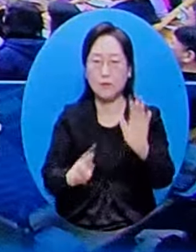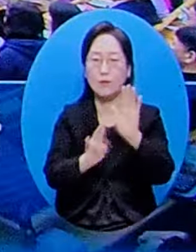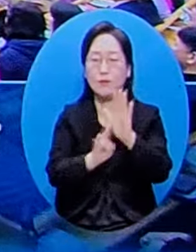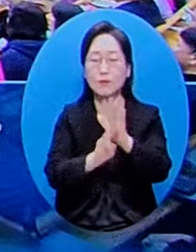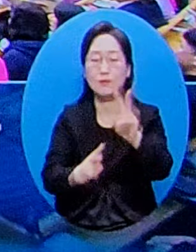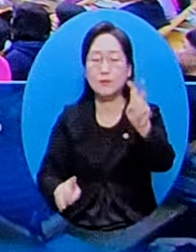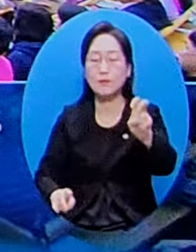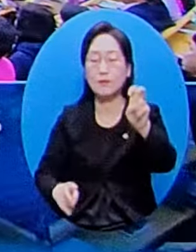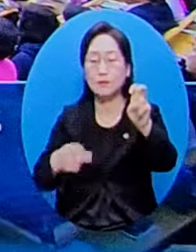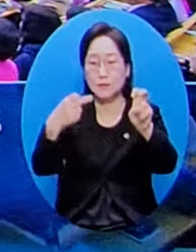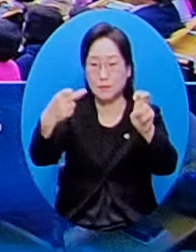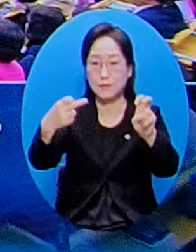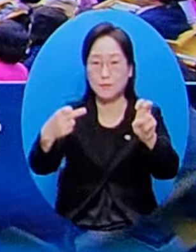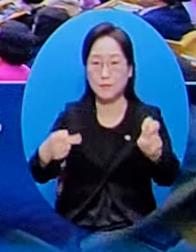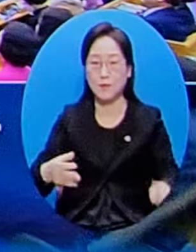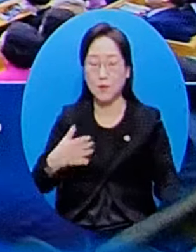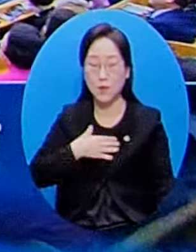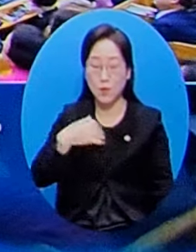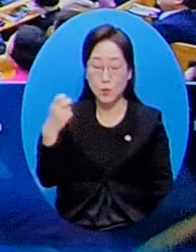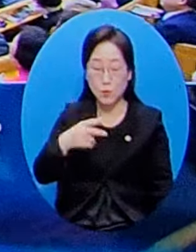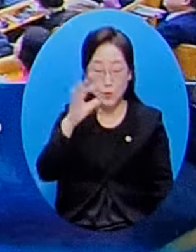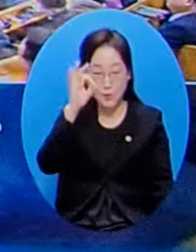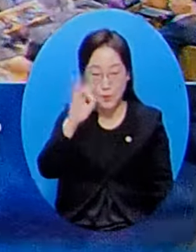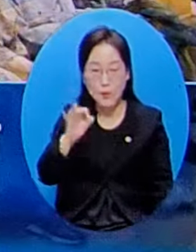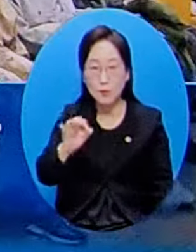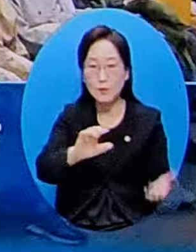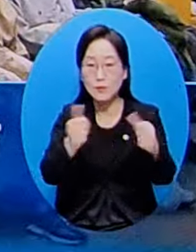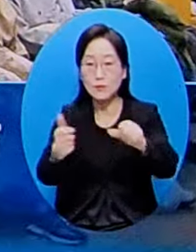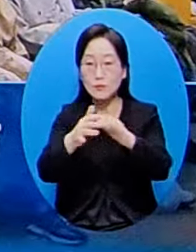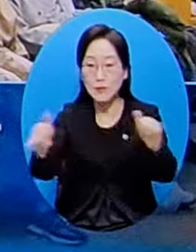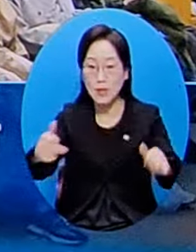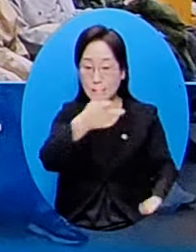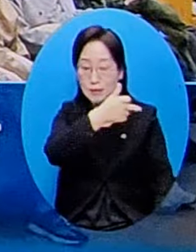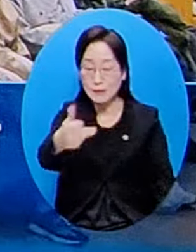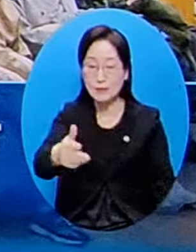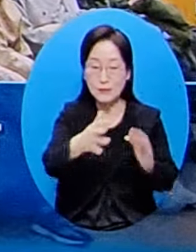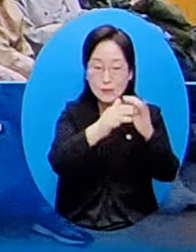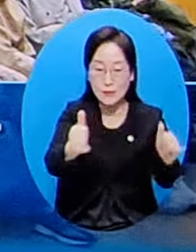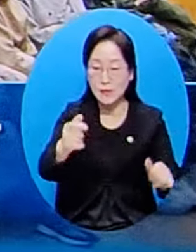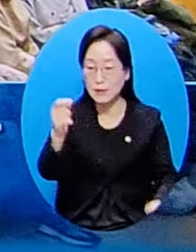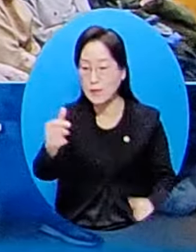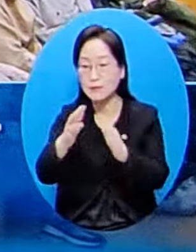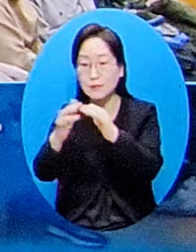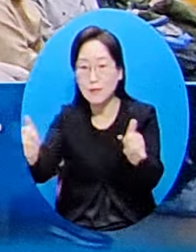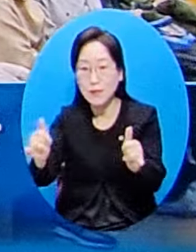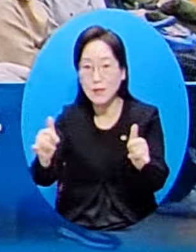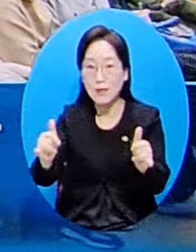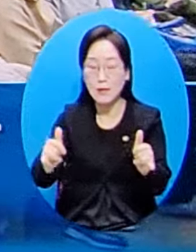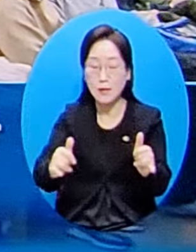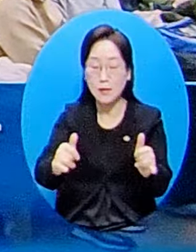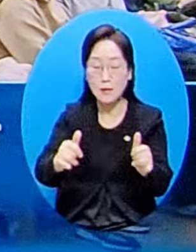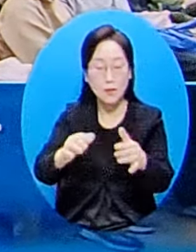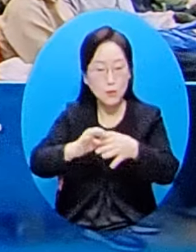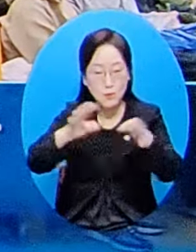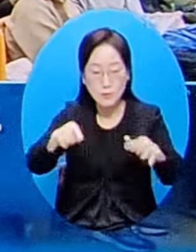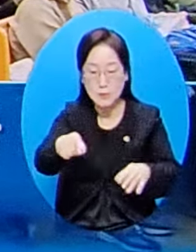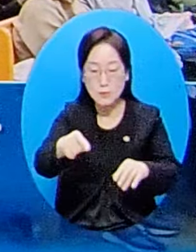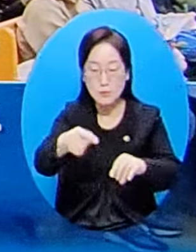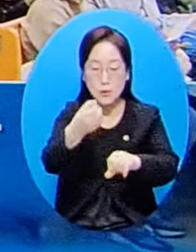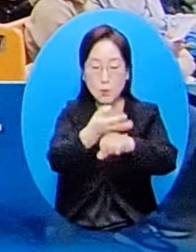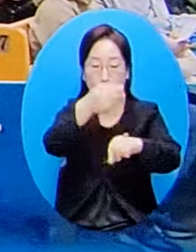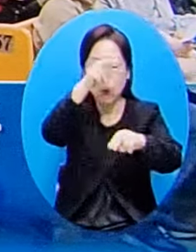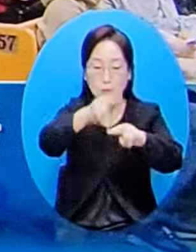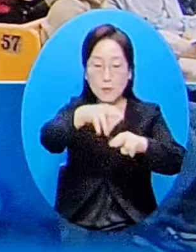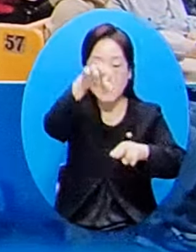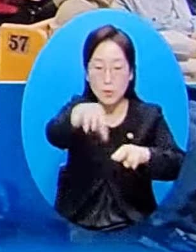2장 12절에 말씀합니다. 또 내가 보니 죽은 자들이 큰 자나 작은 자나 그 보좌 앞에 서 있는데